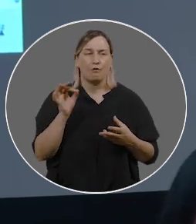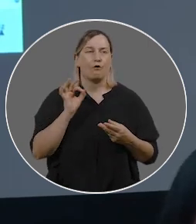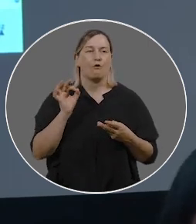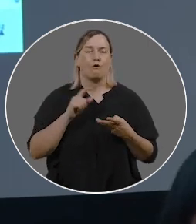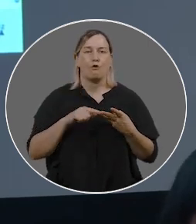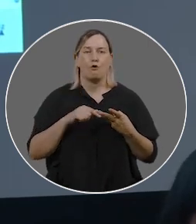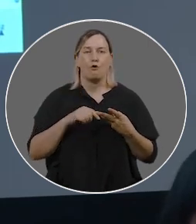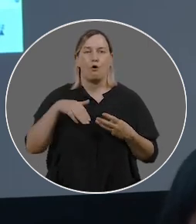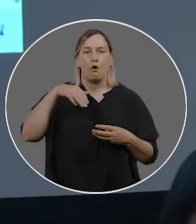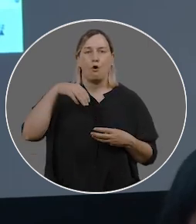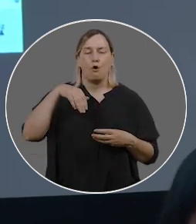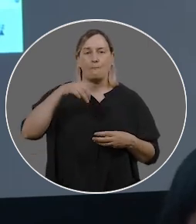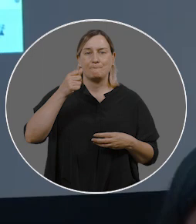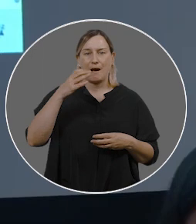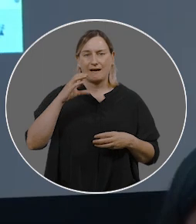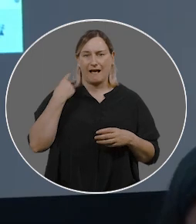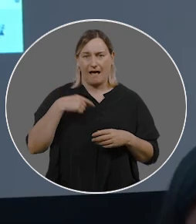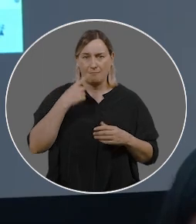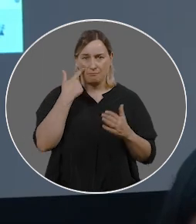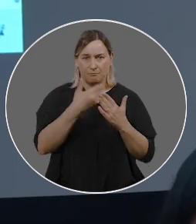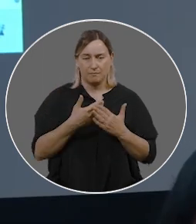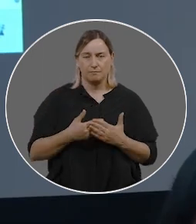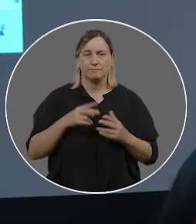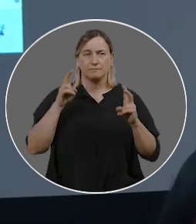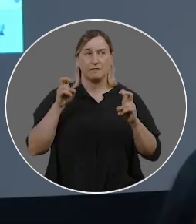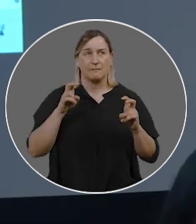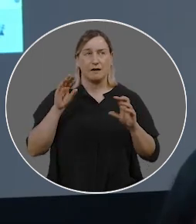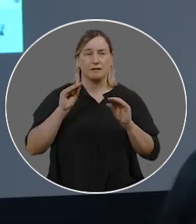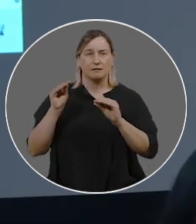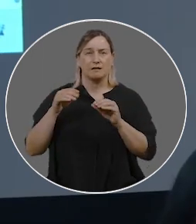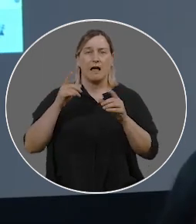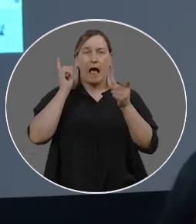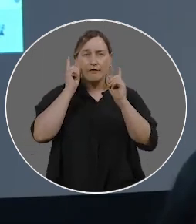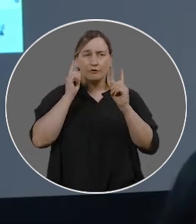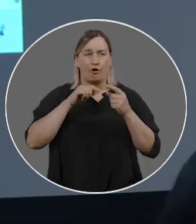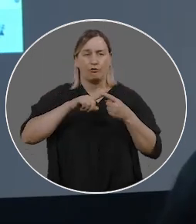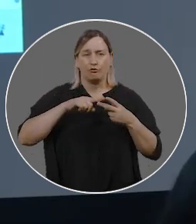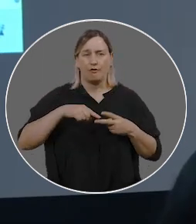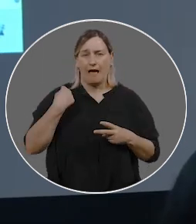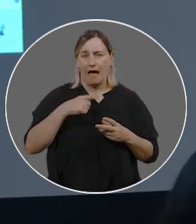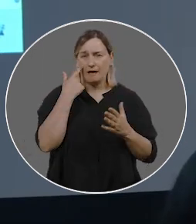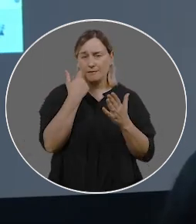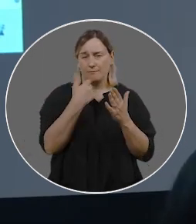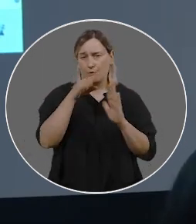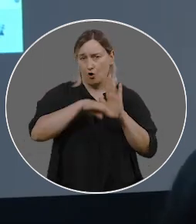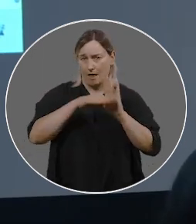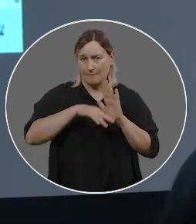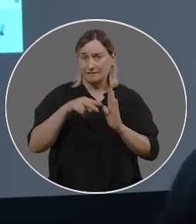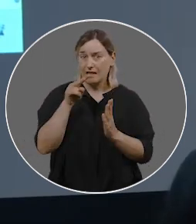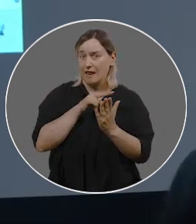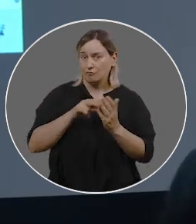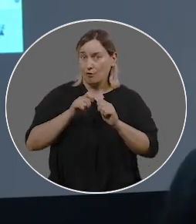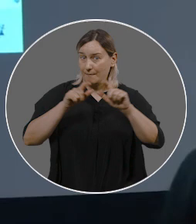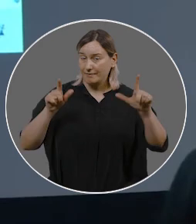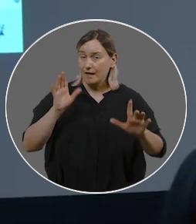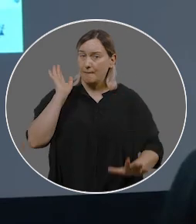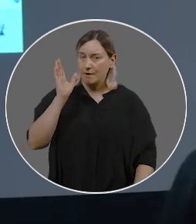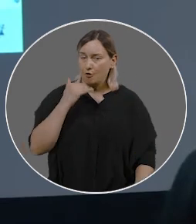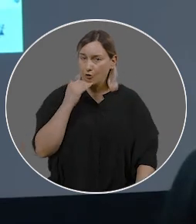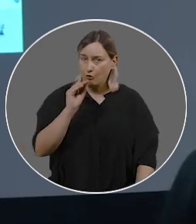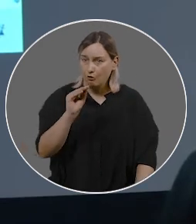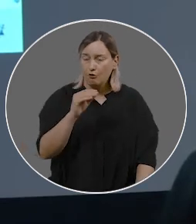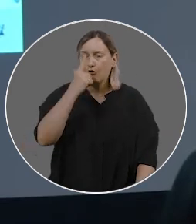Mac, també en tens, el TalkBack, en els Android. Pots anar fent proves. El que passa que sí que és veritat que jo